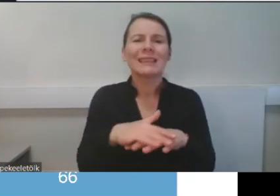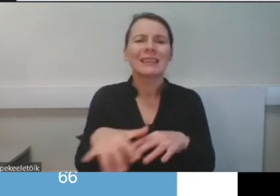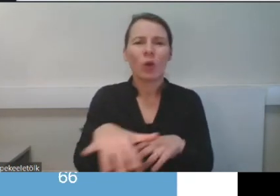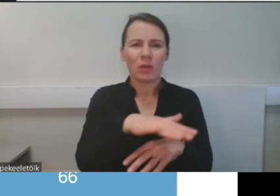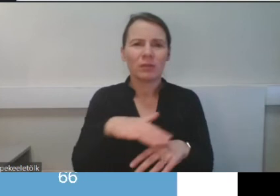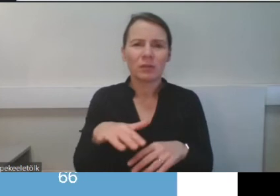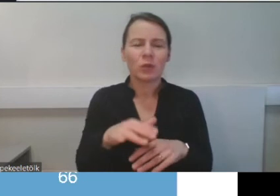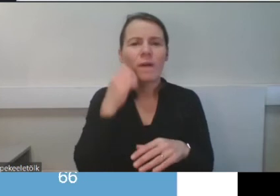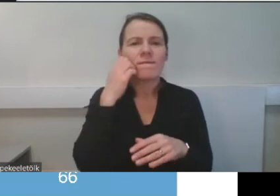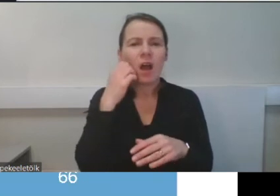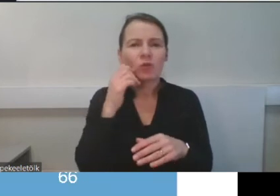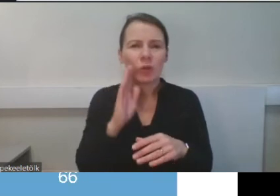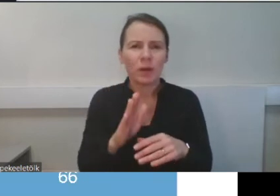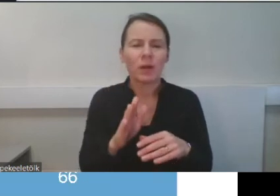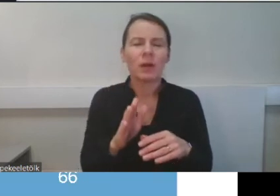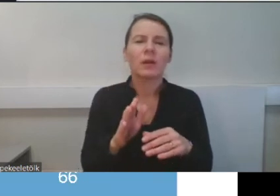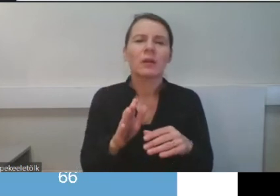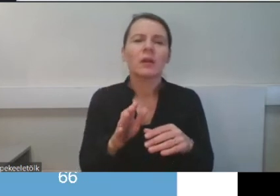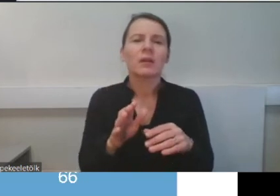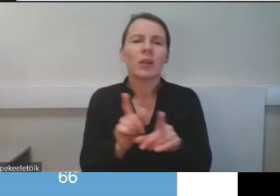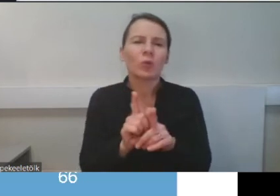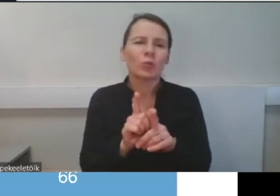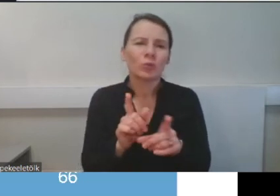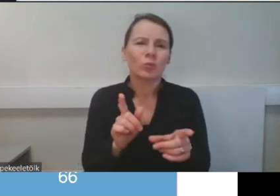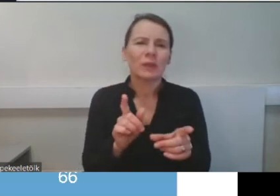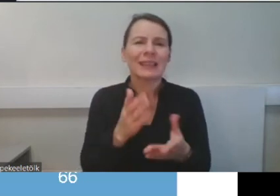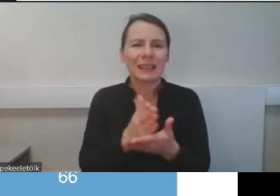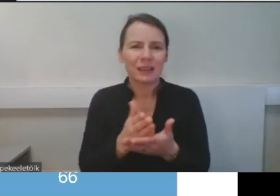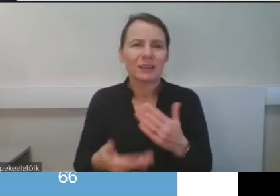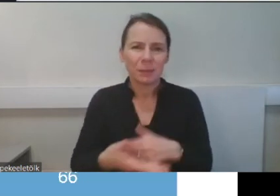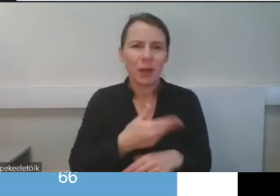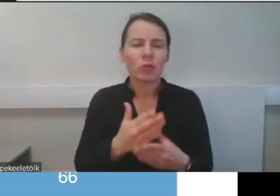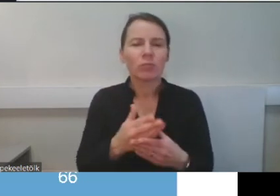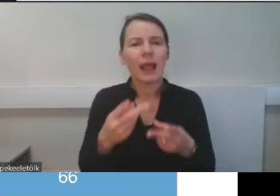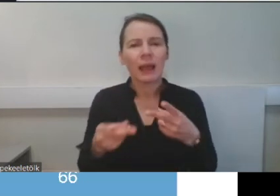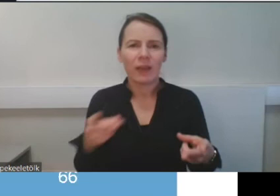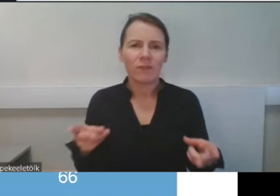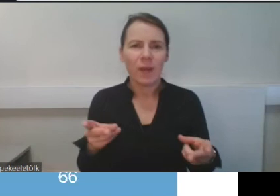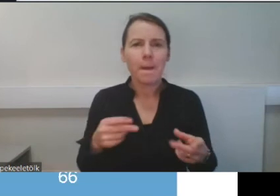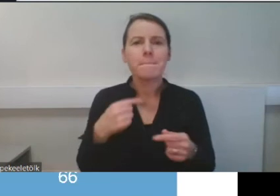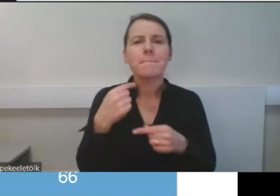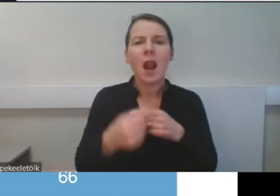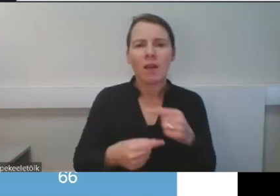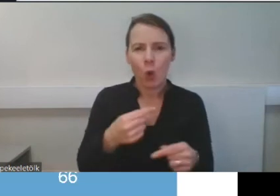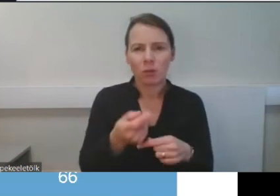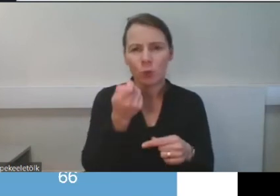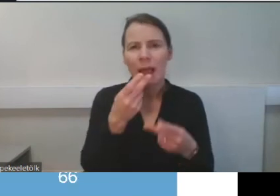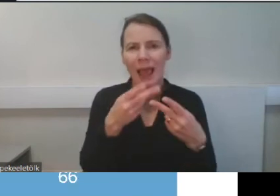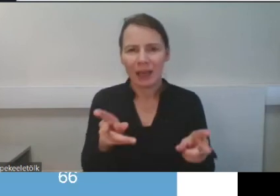valdkondi ja siin ma tuletan meelde siis, et need kuus valdkonda pärinevad siis Maailma terviseorganisatsiooni